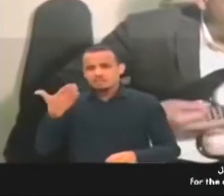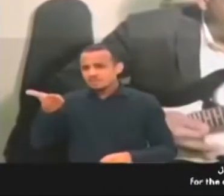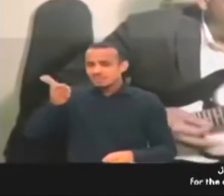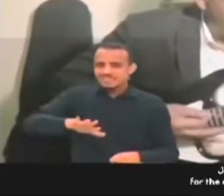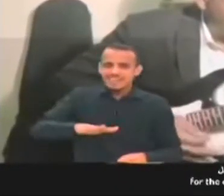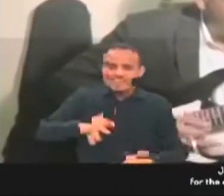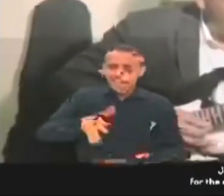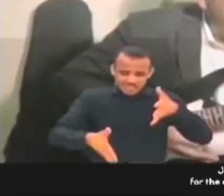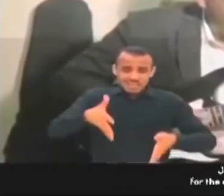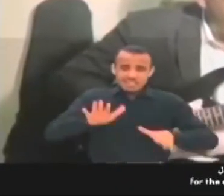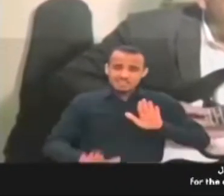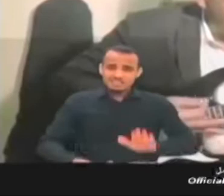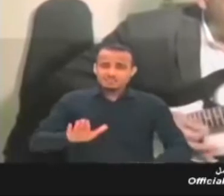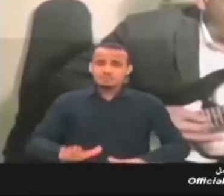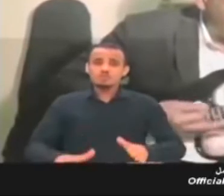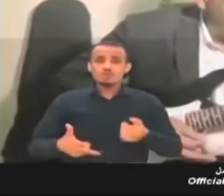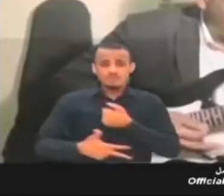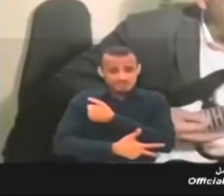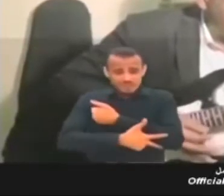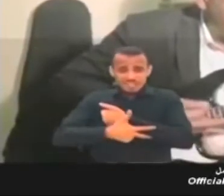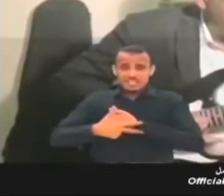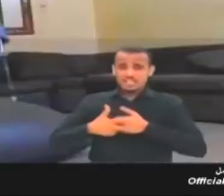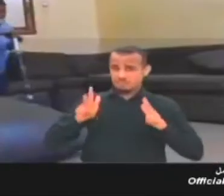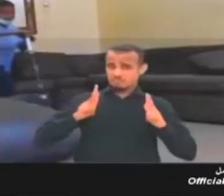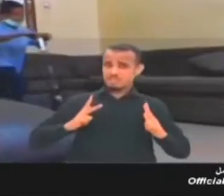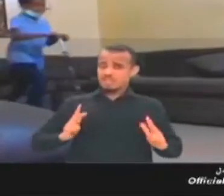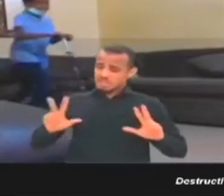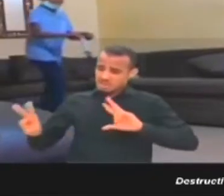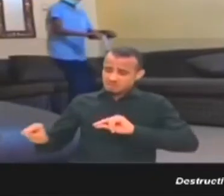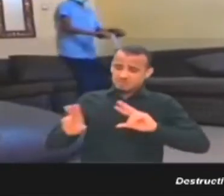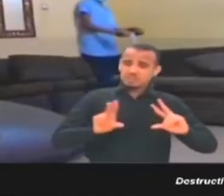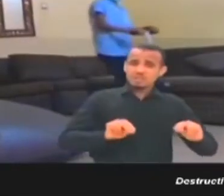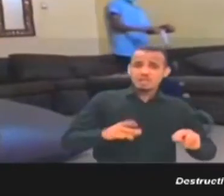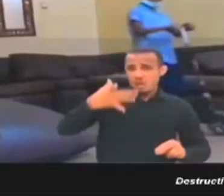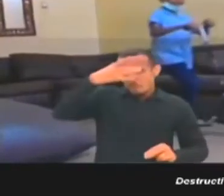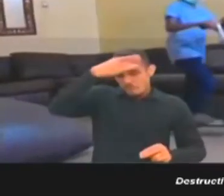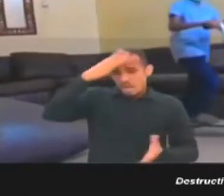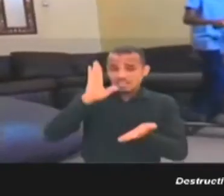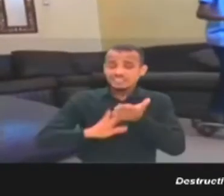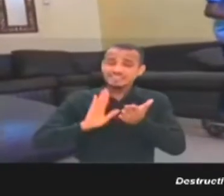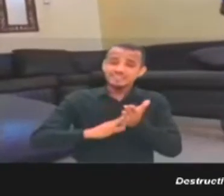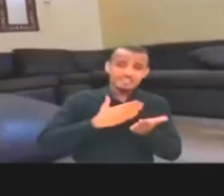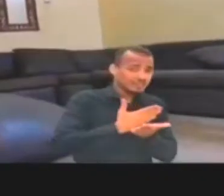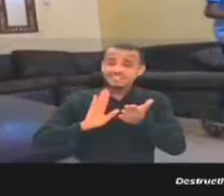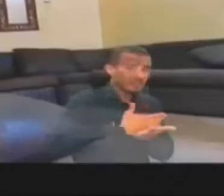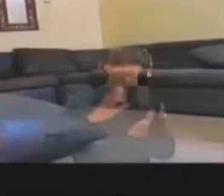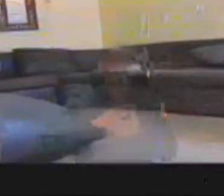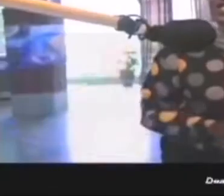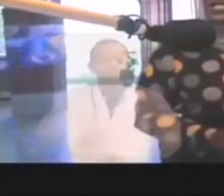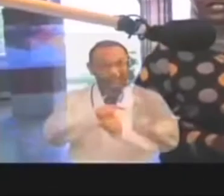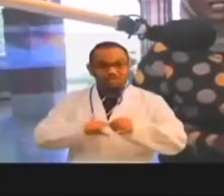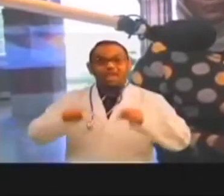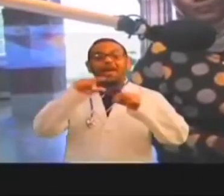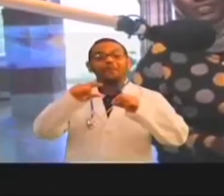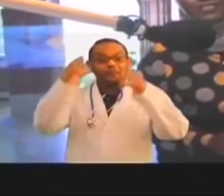يصيبك كبير وجاهي مسؤول وكمان العامل خلتك وما بيجاني.